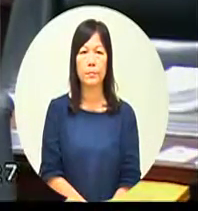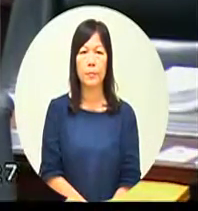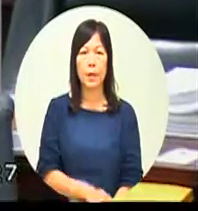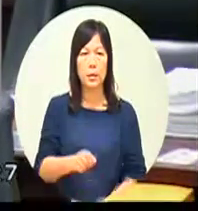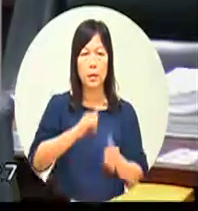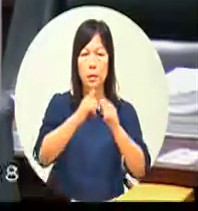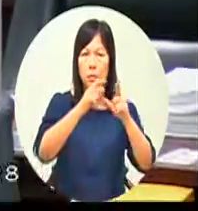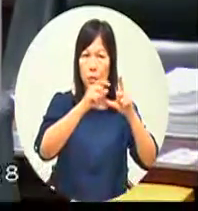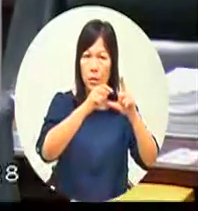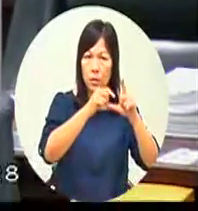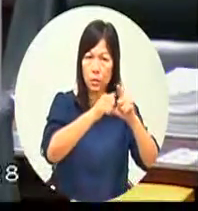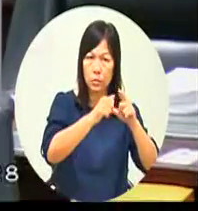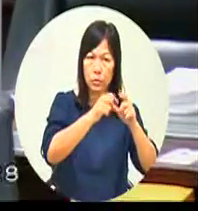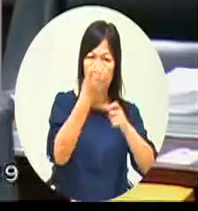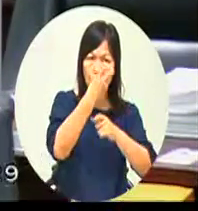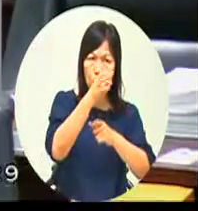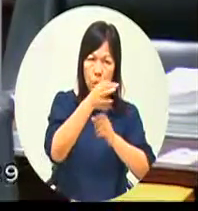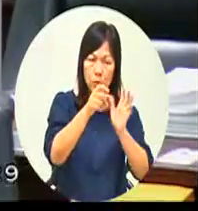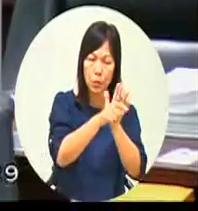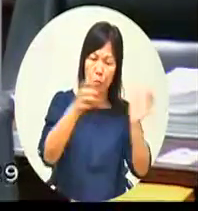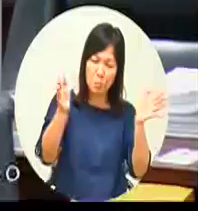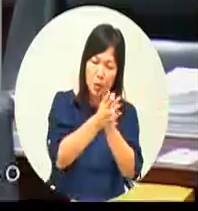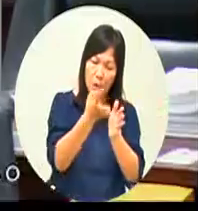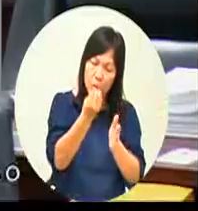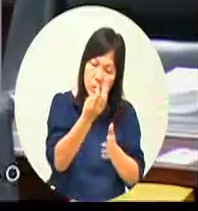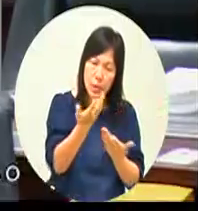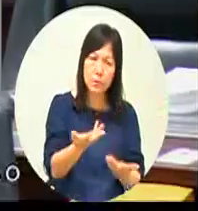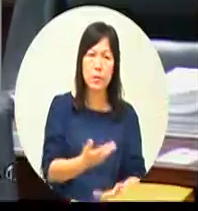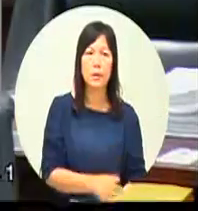管理维护基金现在总金额大概有多少钱？